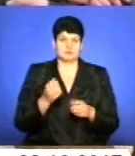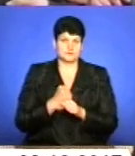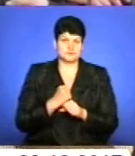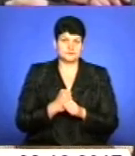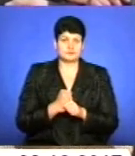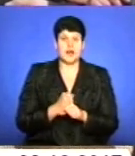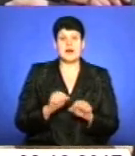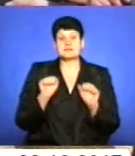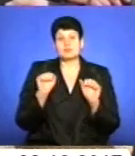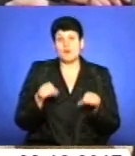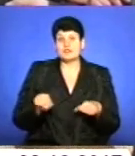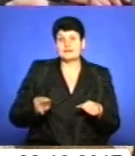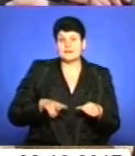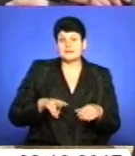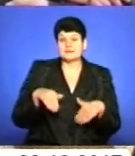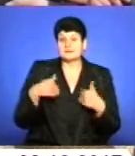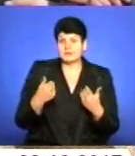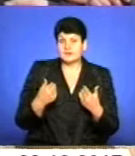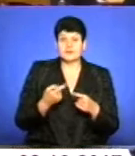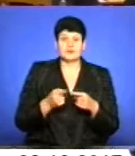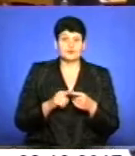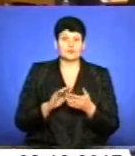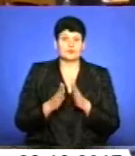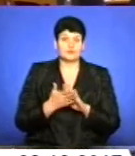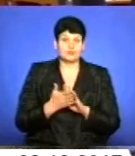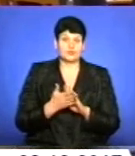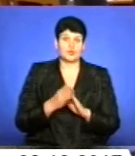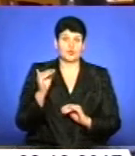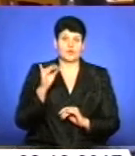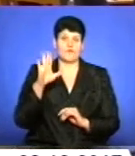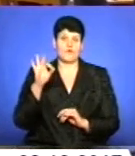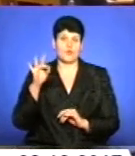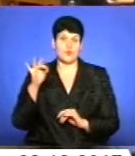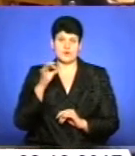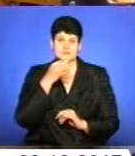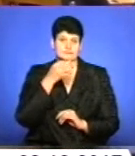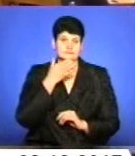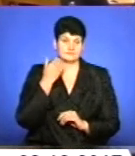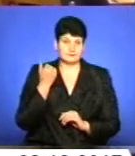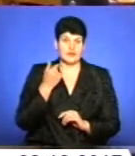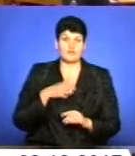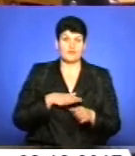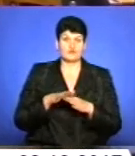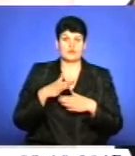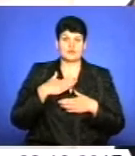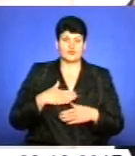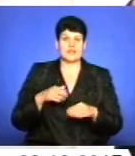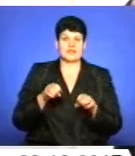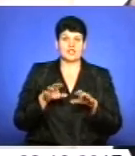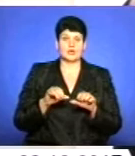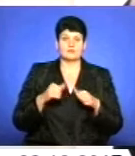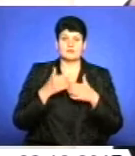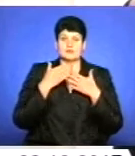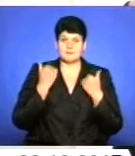зможе дирекція ринку надати людям таку угоду, однозначно Юрій Ворко так і не відповів. Не зовсім задоволені рішенням комісії і підприємці.